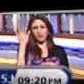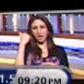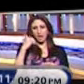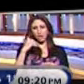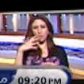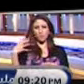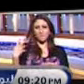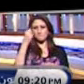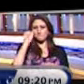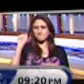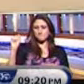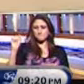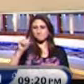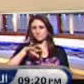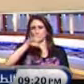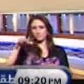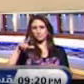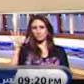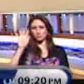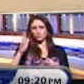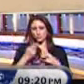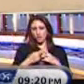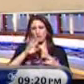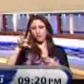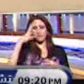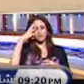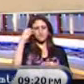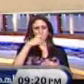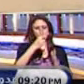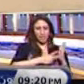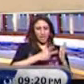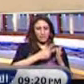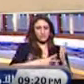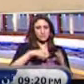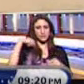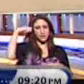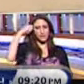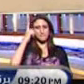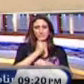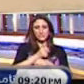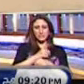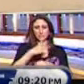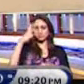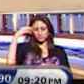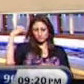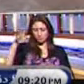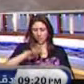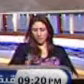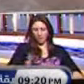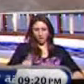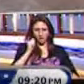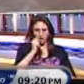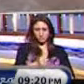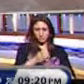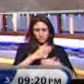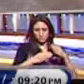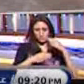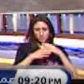عقود هبه وتم تسليم العقود دي للاداره التعليميه. احنا طبعا فاضلين من 2006